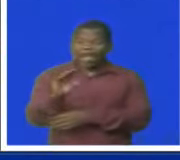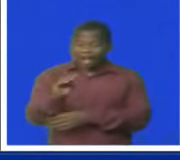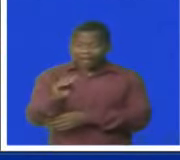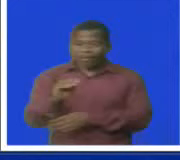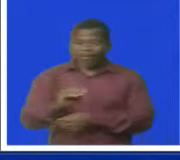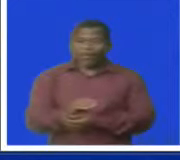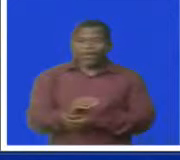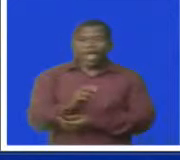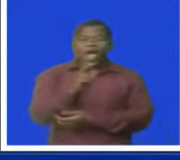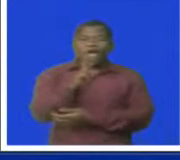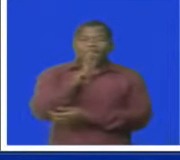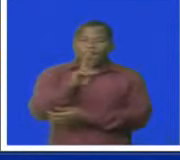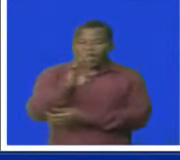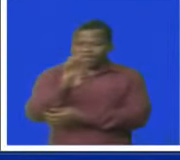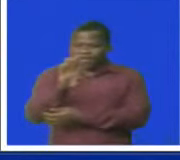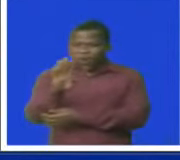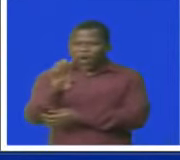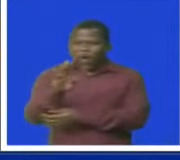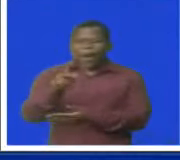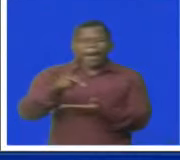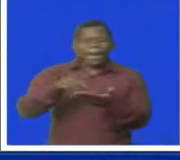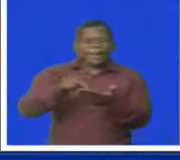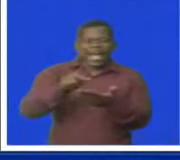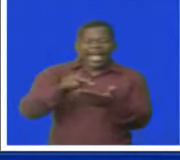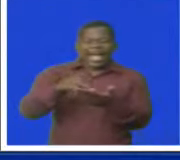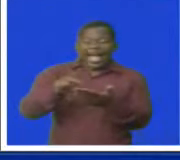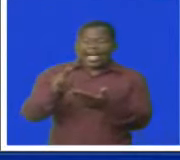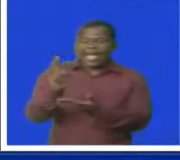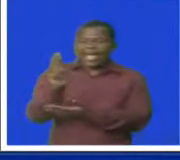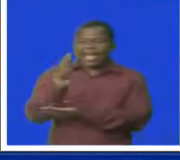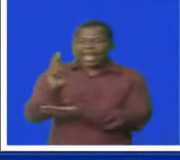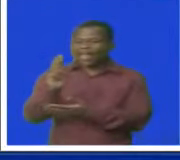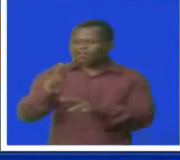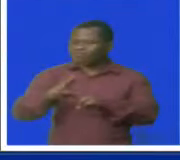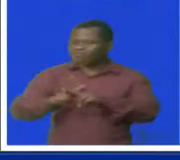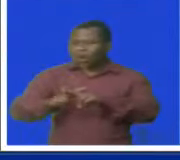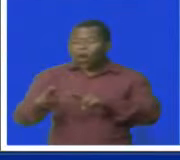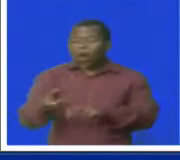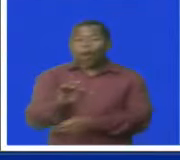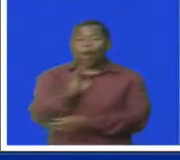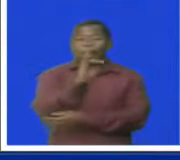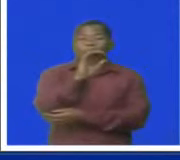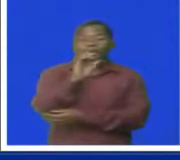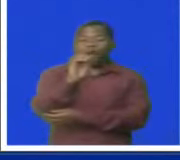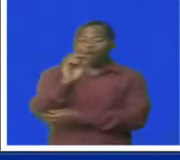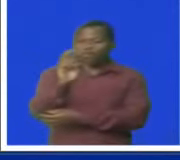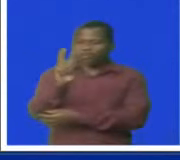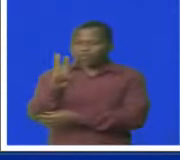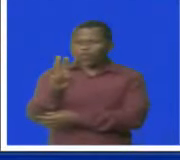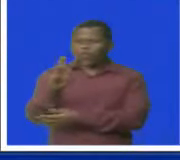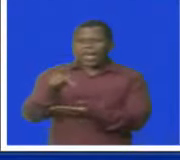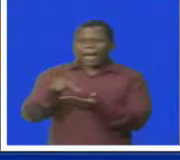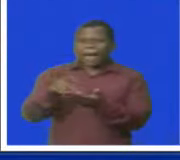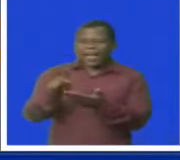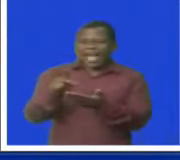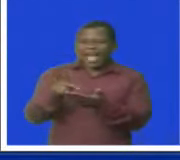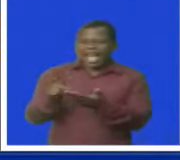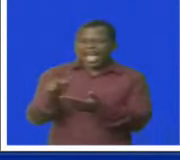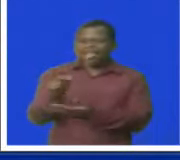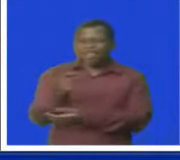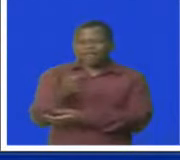betingabhadali irenti, kanti ke letingu 102 betibhadala imali encane kunalena lefanele. Indlu ke